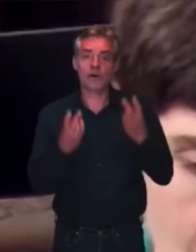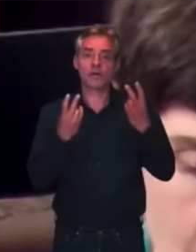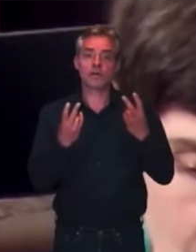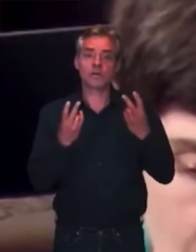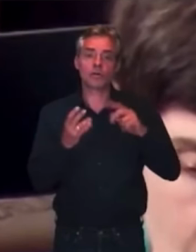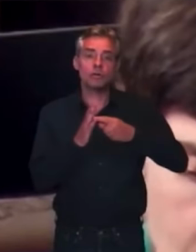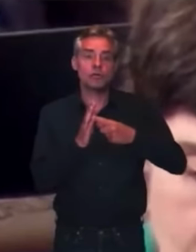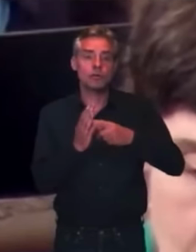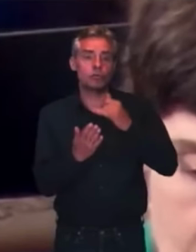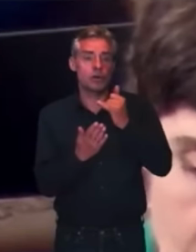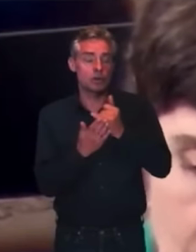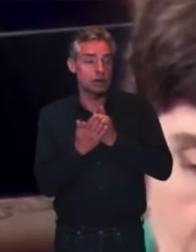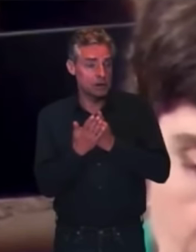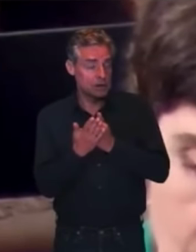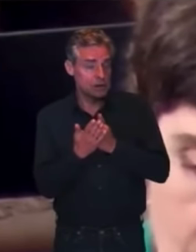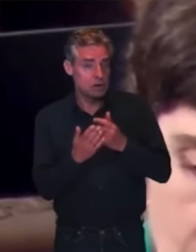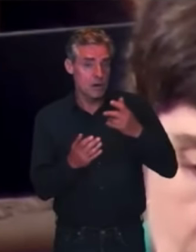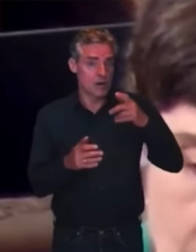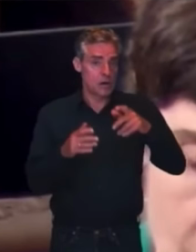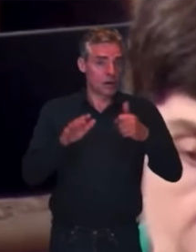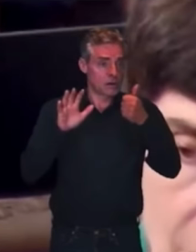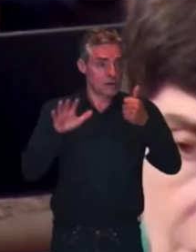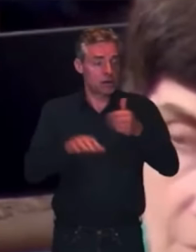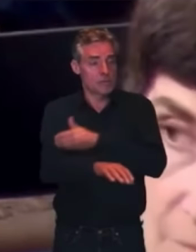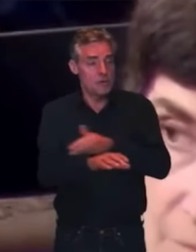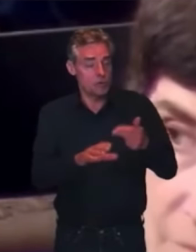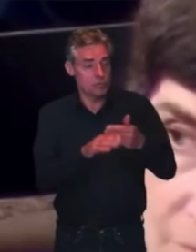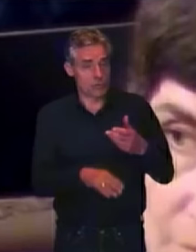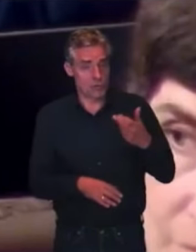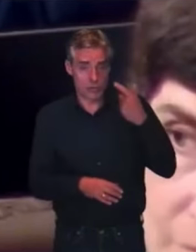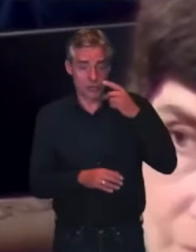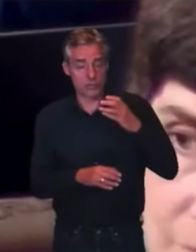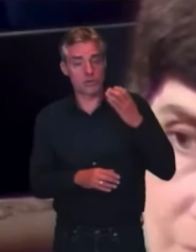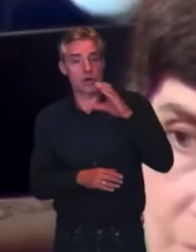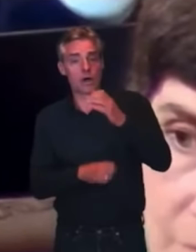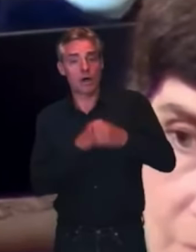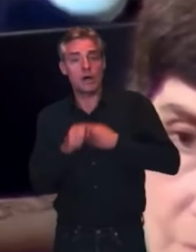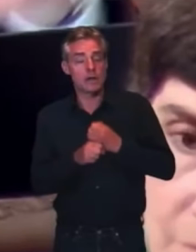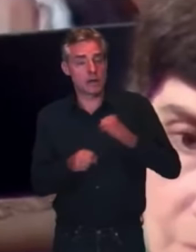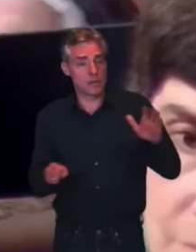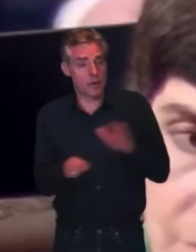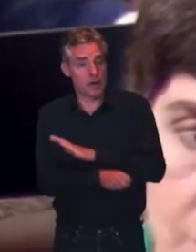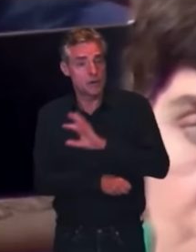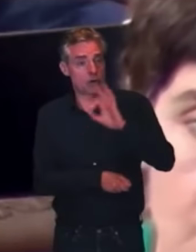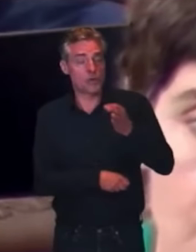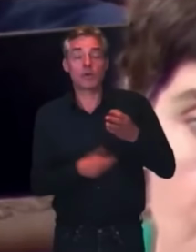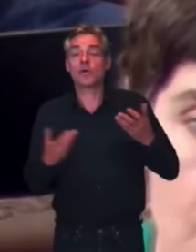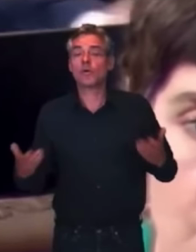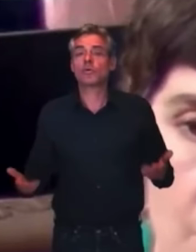point d'indice, que vous estimez à un peu plus de 6 millions d'euros en année pleine. Certes,